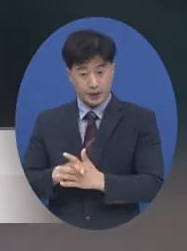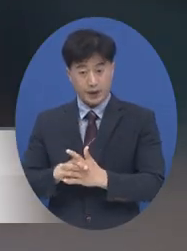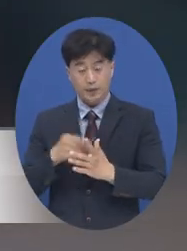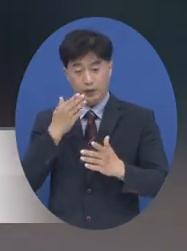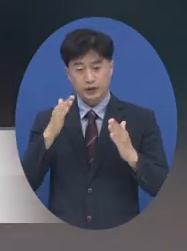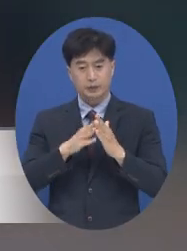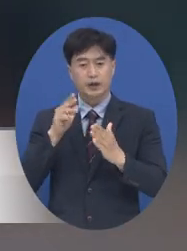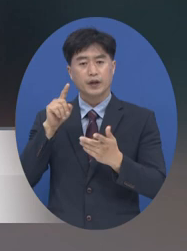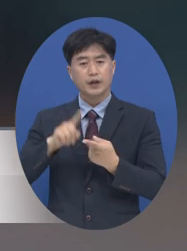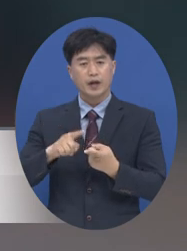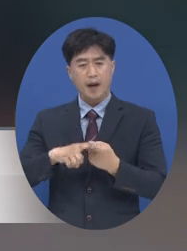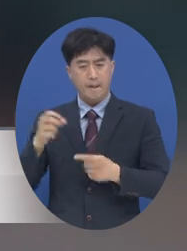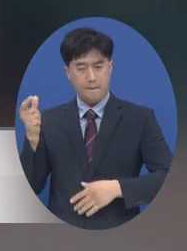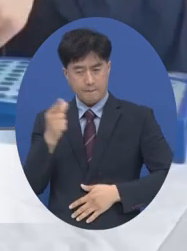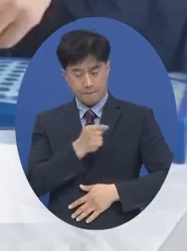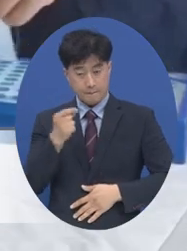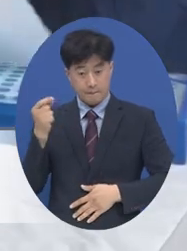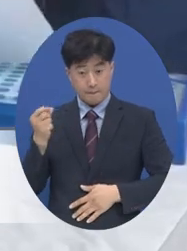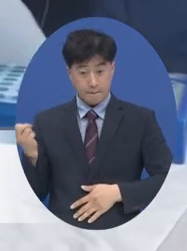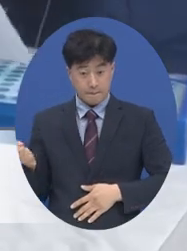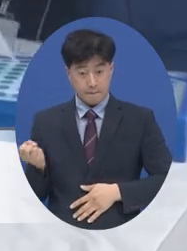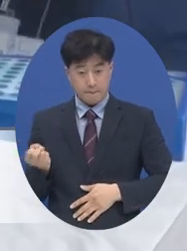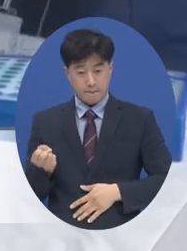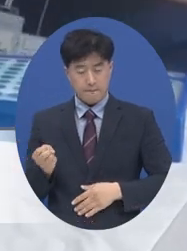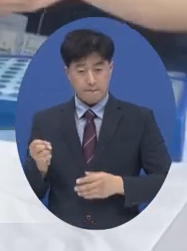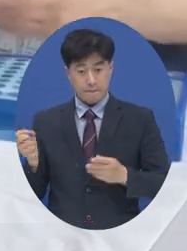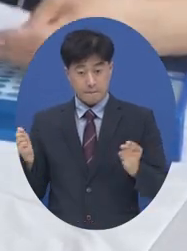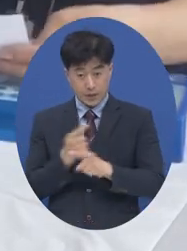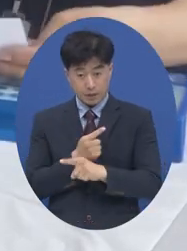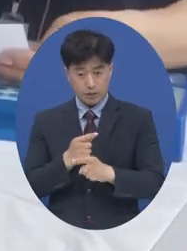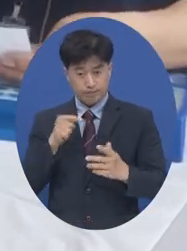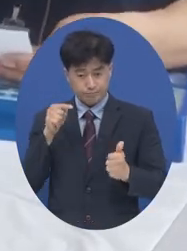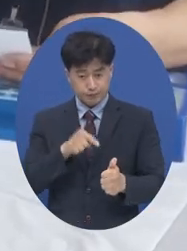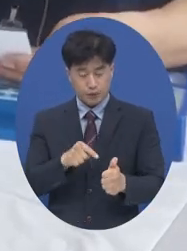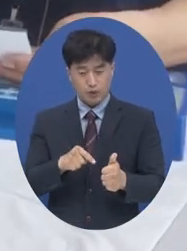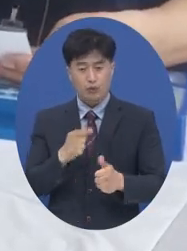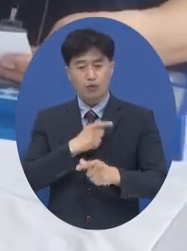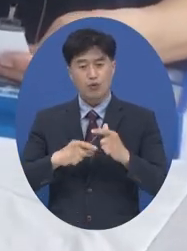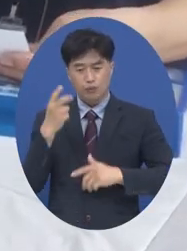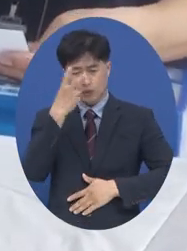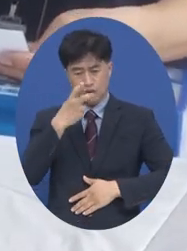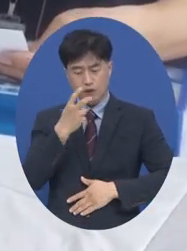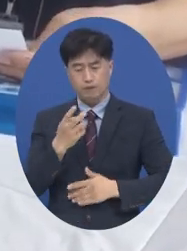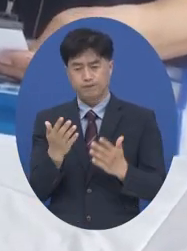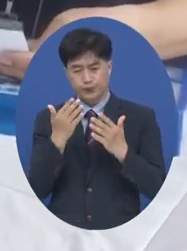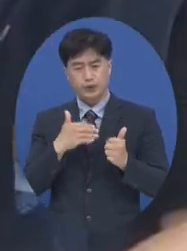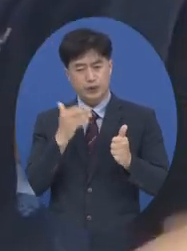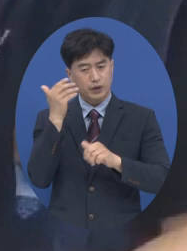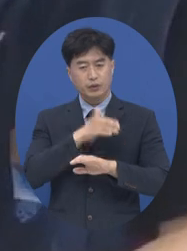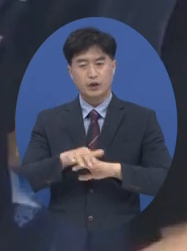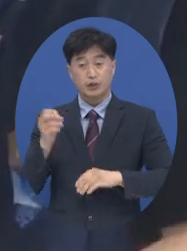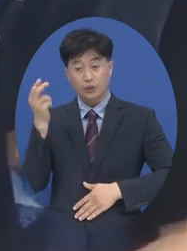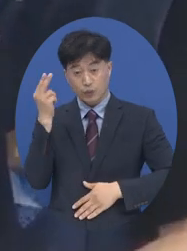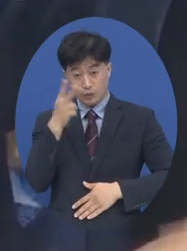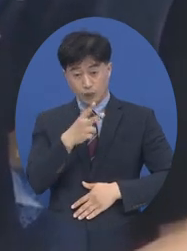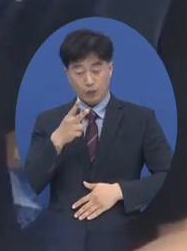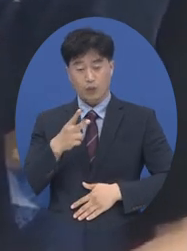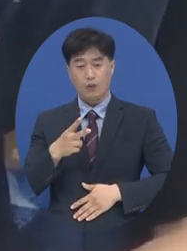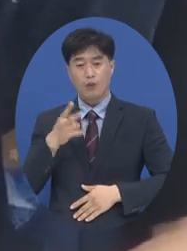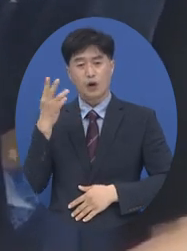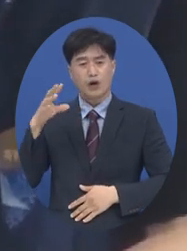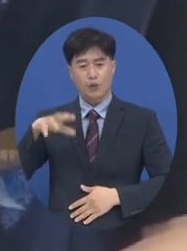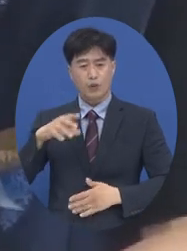적발된 음식점에 대해 즉시 시정하도록 조치했고 보강 수사를 통해 검찰에 송치할 예정입니다. 또한